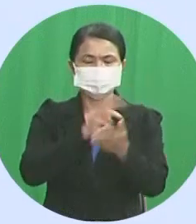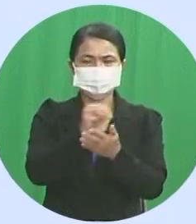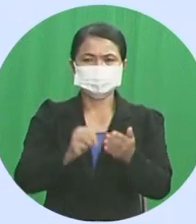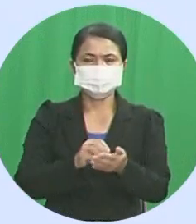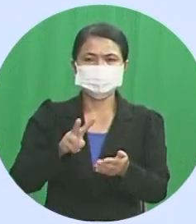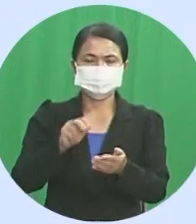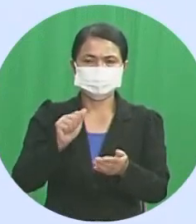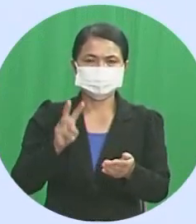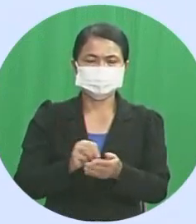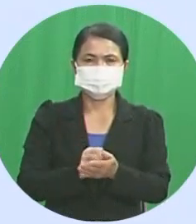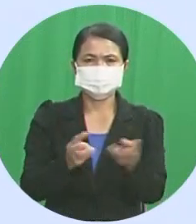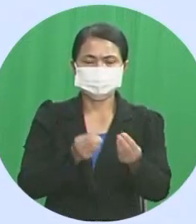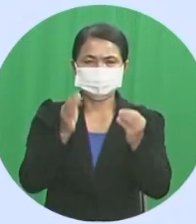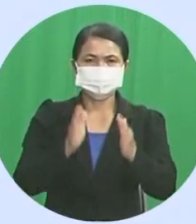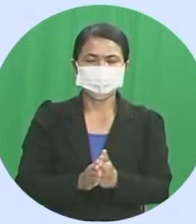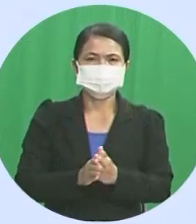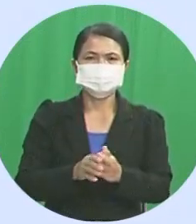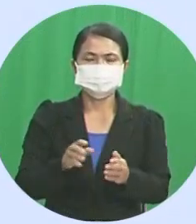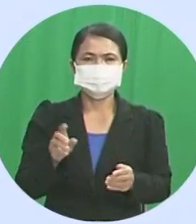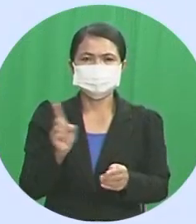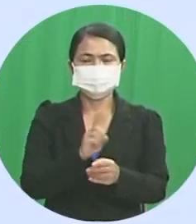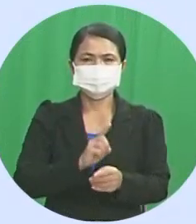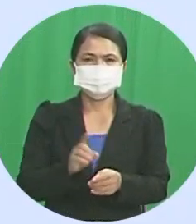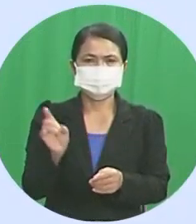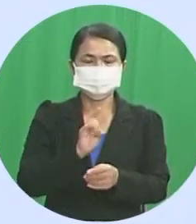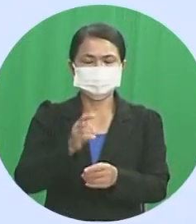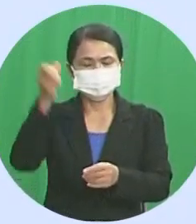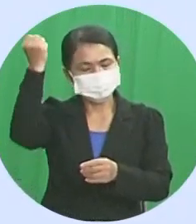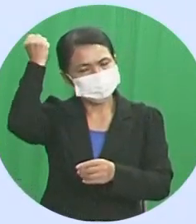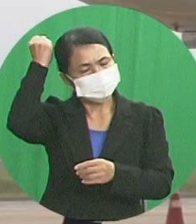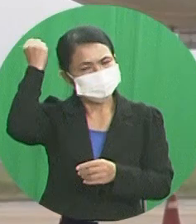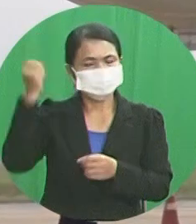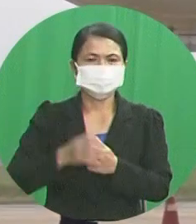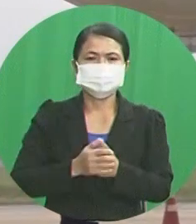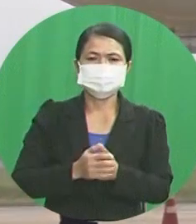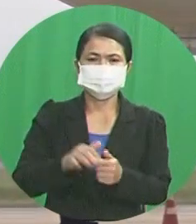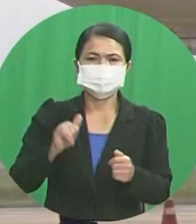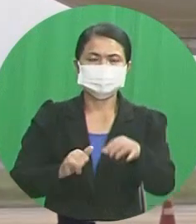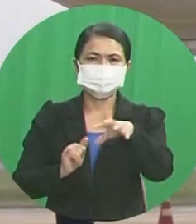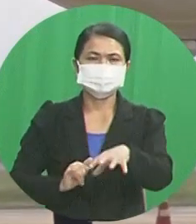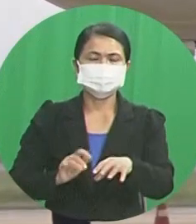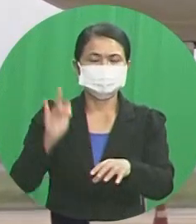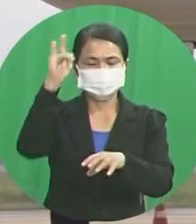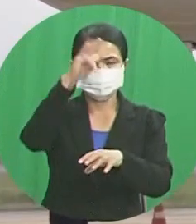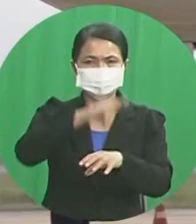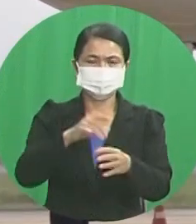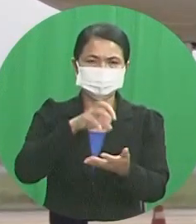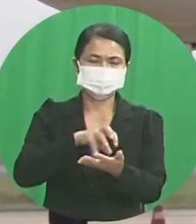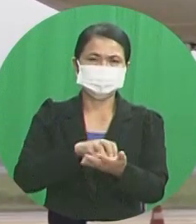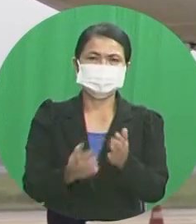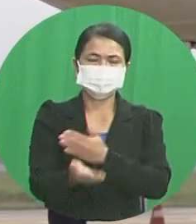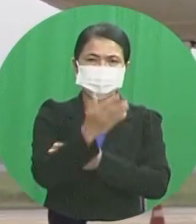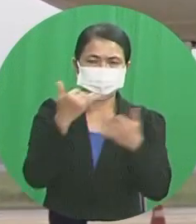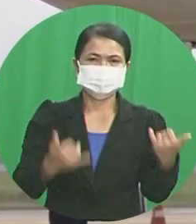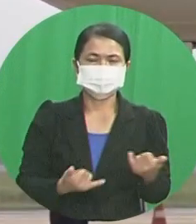ខាំវិផាវ៉ាន់នាយករដ្ឋមន្ត្រីនៃសាធារណរដ្ឋប្រជាធិបតេយ្យប្រជាមានិតឡាវនៅអាកាសយានដ្ឋានអន្តរជាតិភ្នំពេញនៅព្រឹក